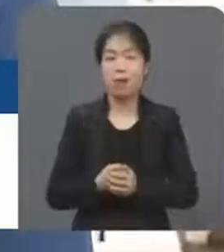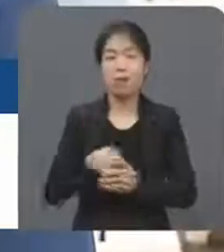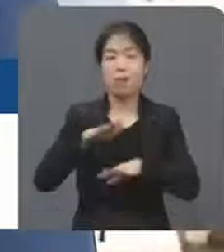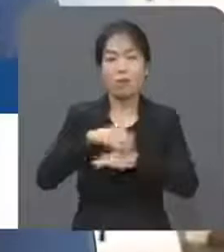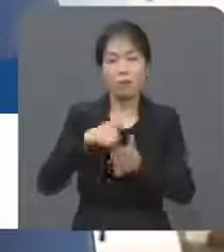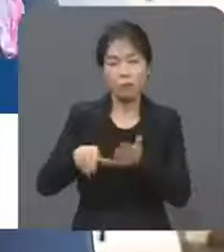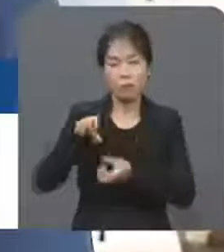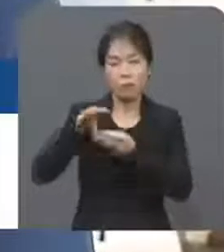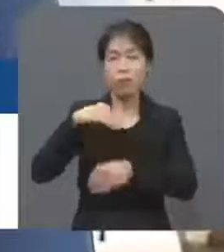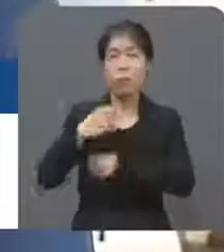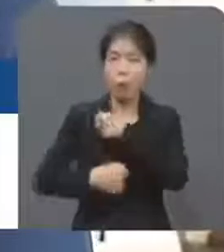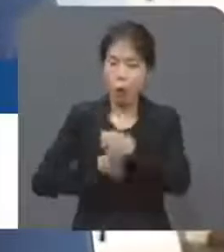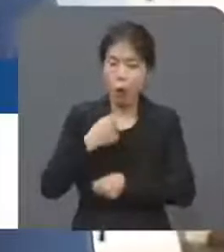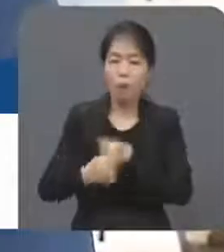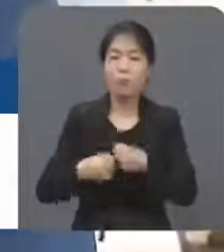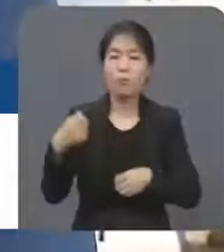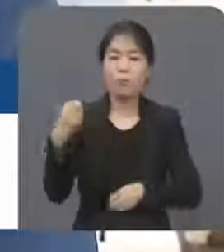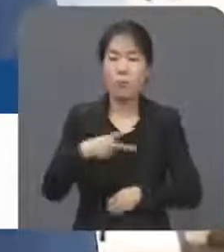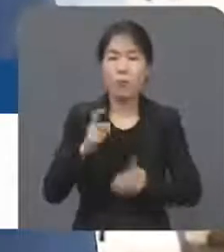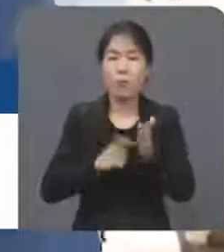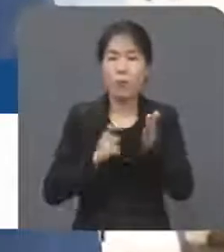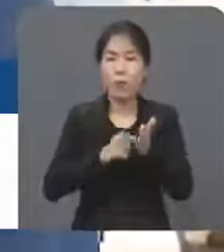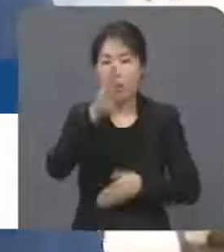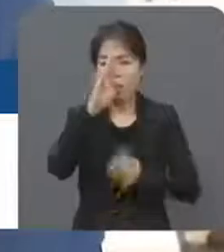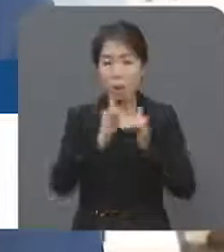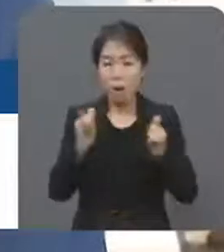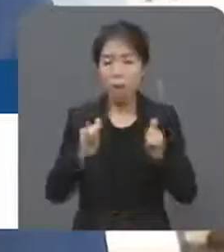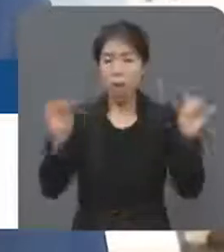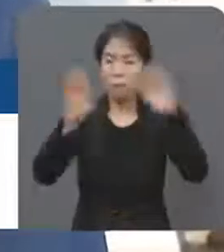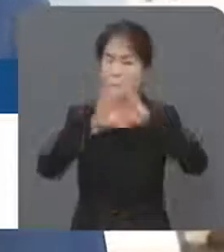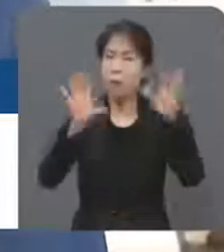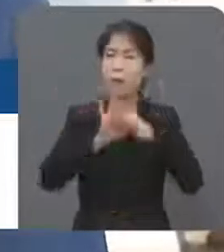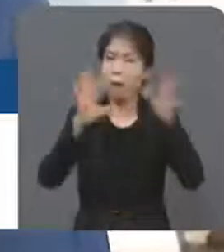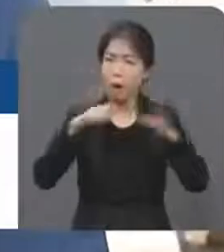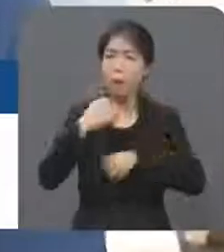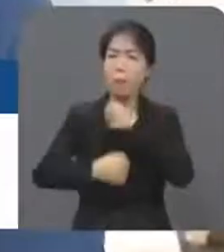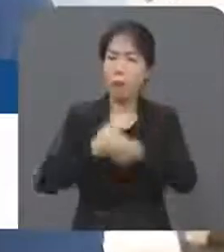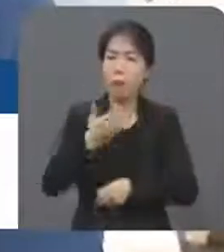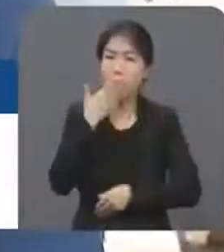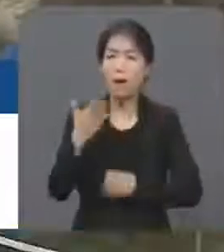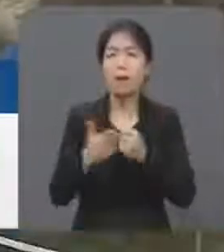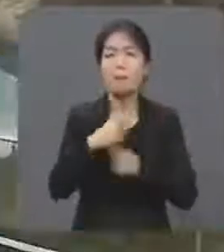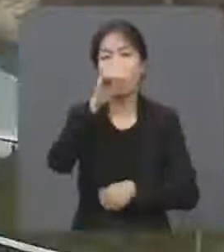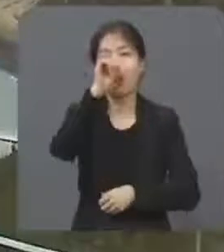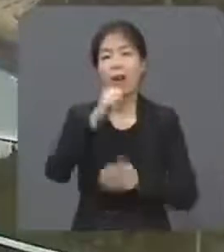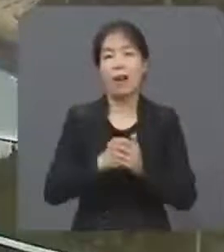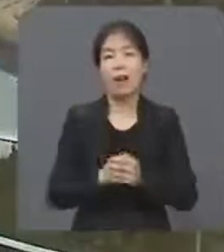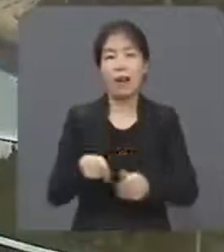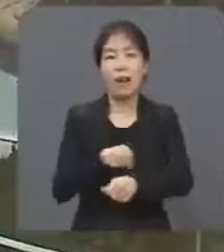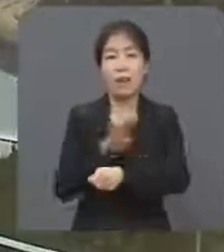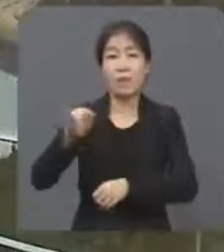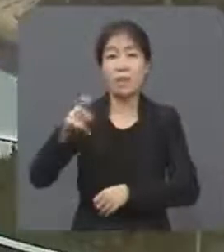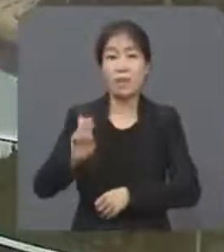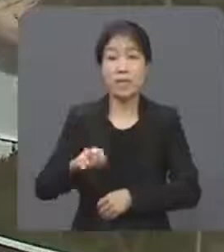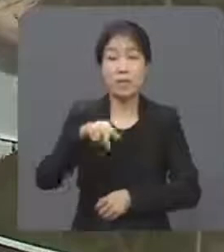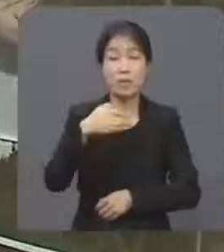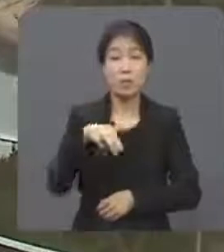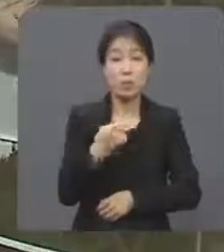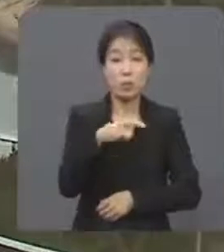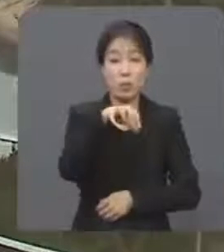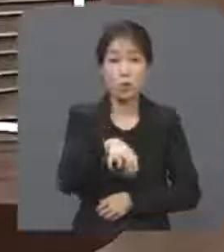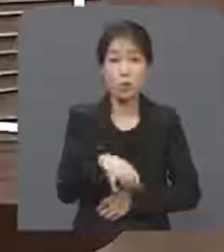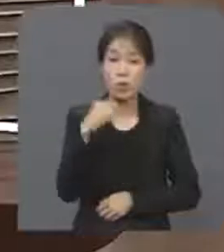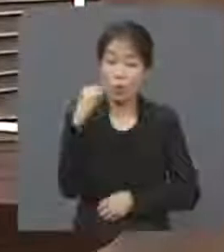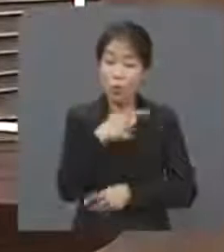있고 또 응급 환자에 있어서는 방위 검오나 주 아 울 아가 7 지금까지 어초 특히 비금도 와 더 쳐드는 소금과